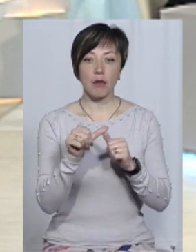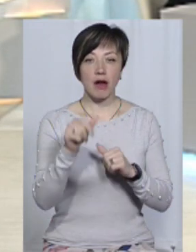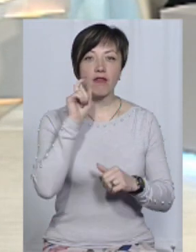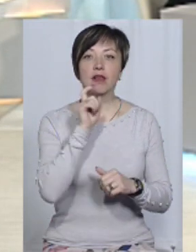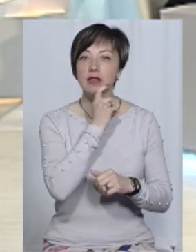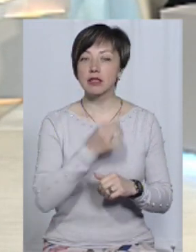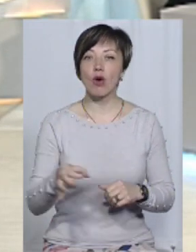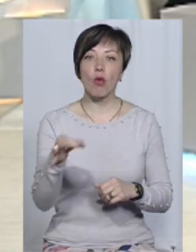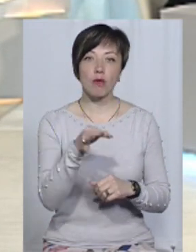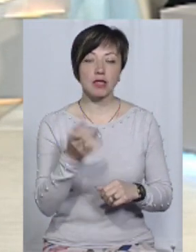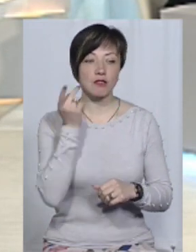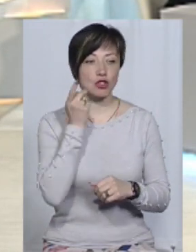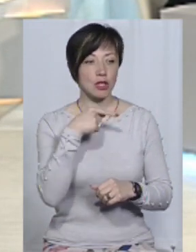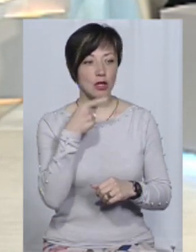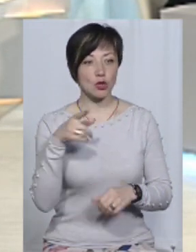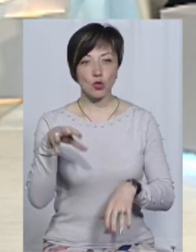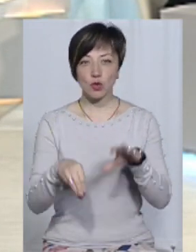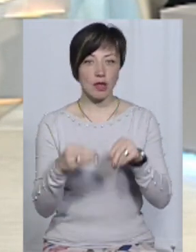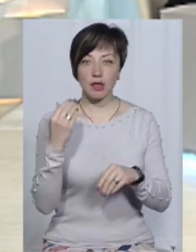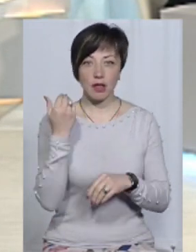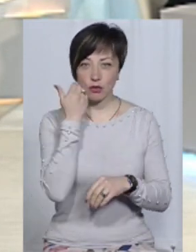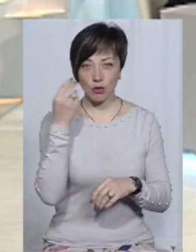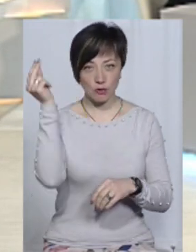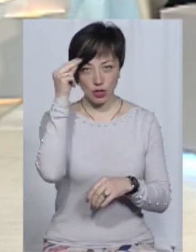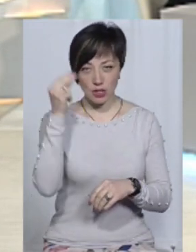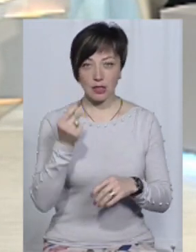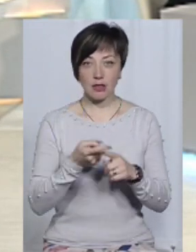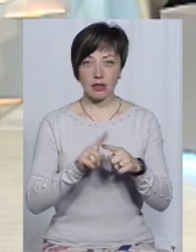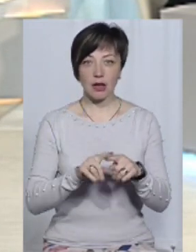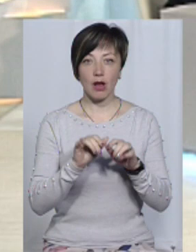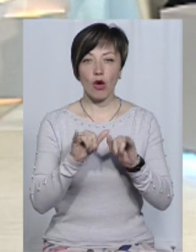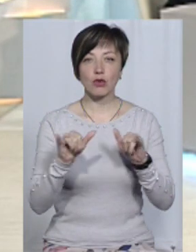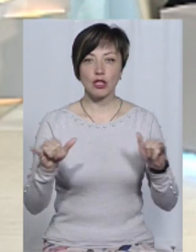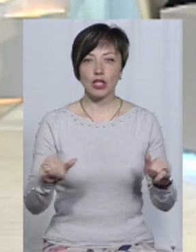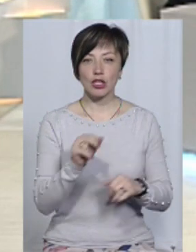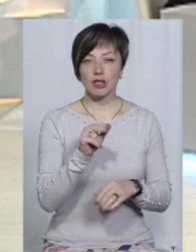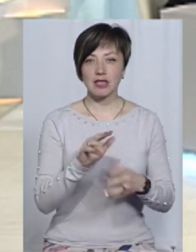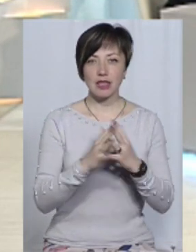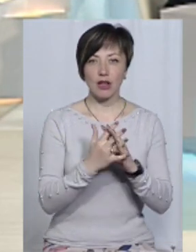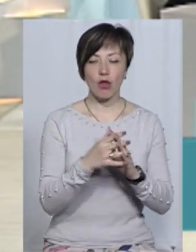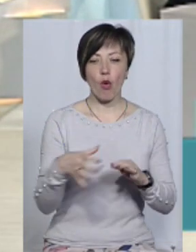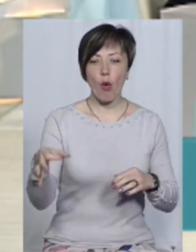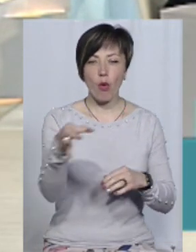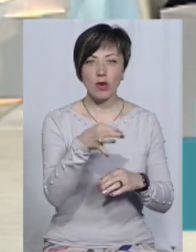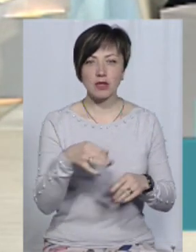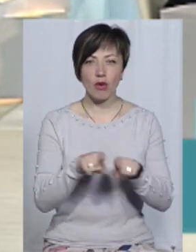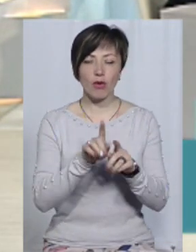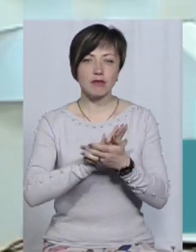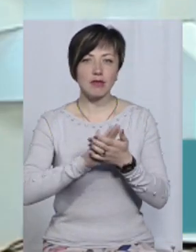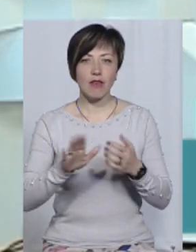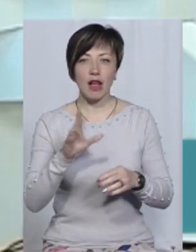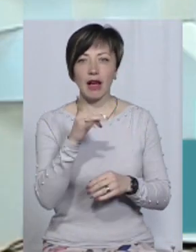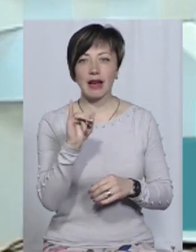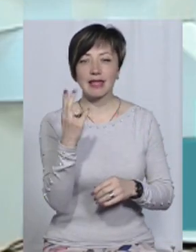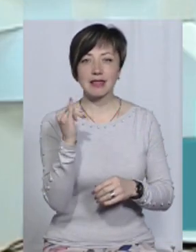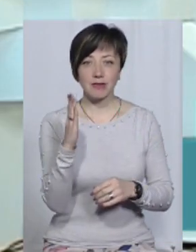Вінницька область, я завжди кажу, в сусідів не соромно вчити, зараз дуже розкручує Черепашинці. Там озеро з такою водою. Я вам розказую, у нас в